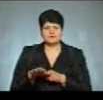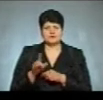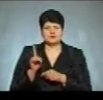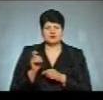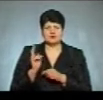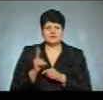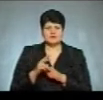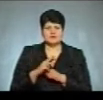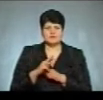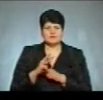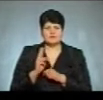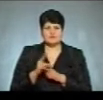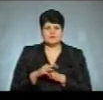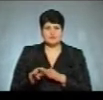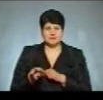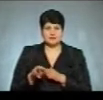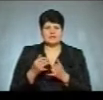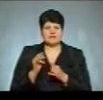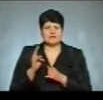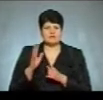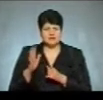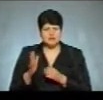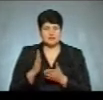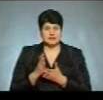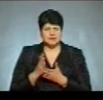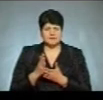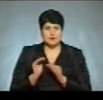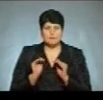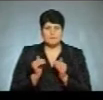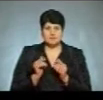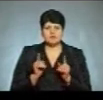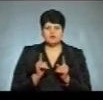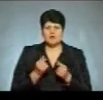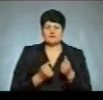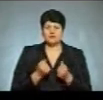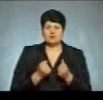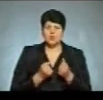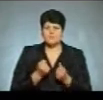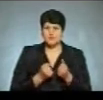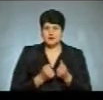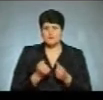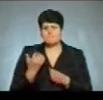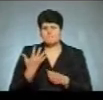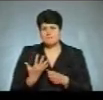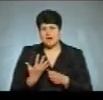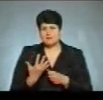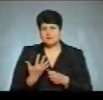120 квадратів для квартири. Є обмеження, що автомобіль